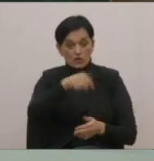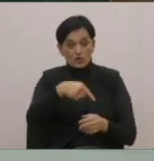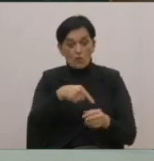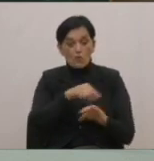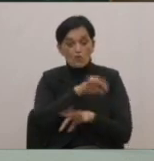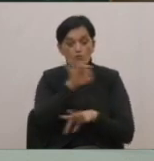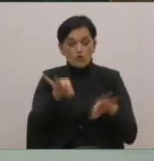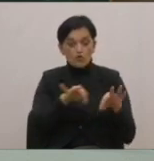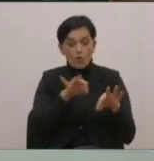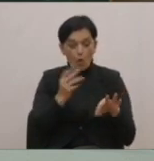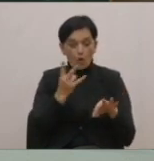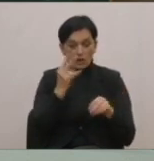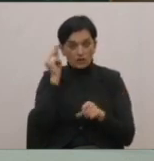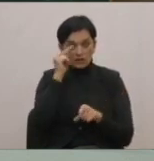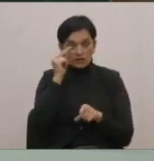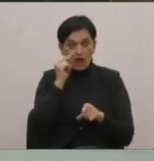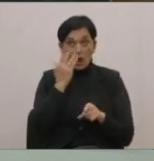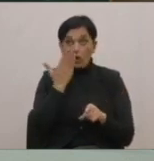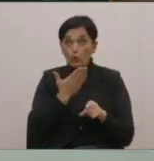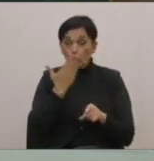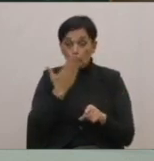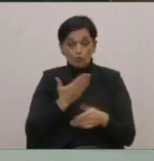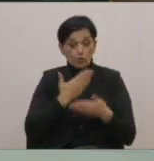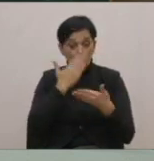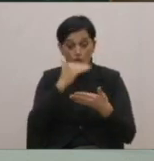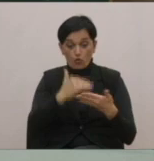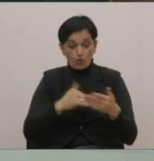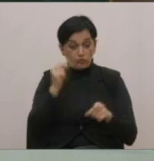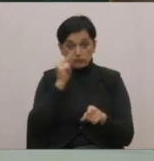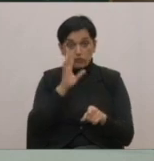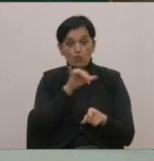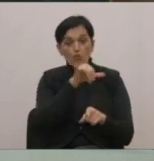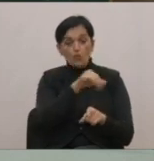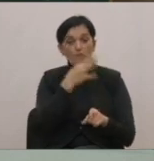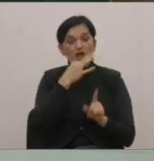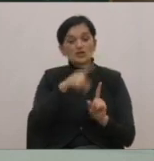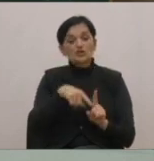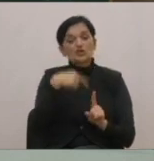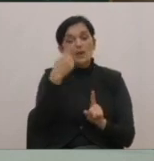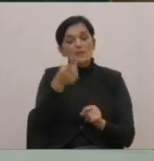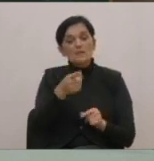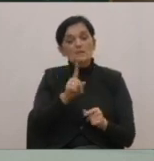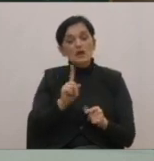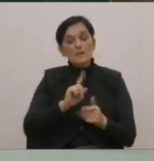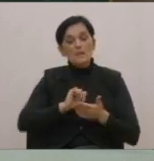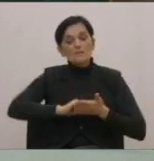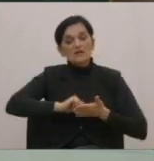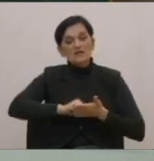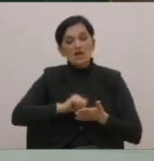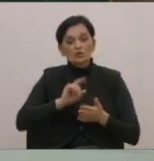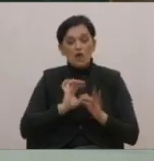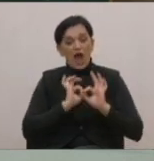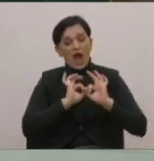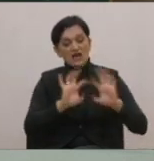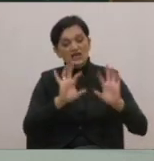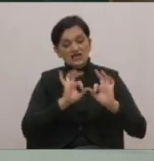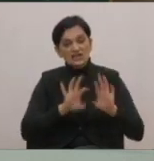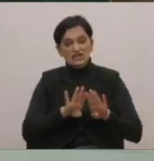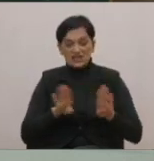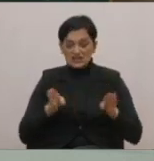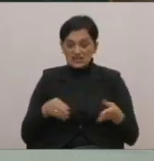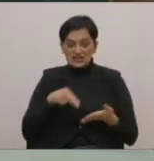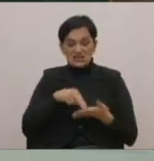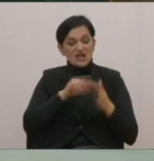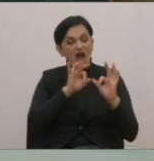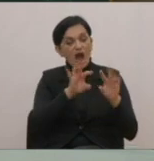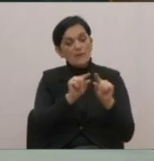Snobit, da, tu argaiți, snobit, mașini, șemne, gaură, conet, pretenzia, rom, se tucă în Agisnan, tribunii de